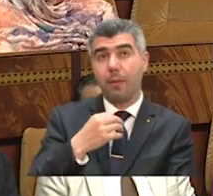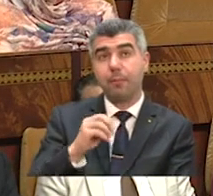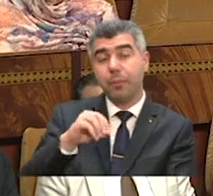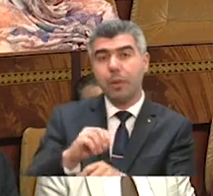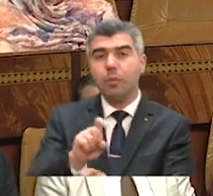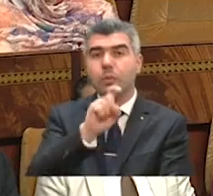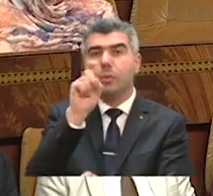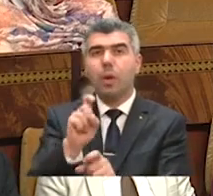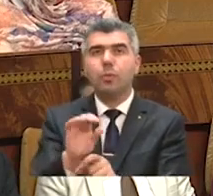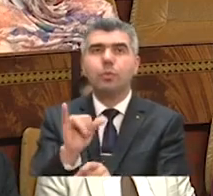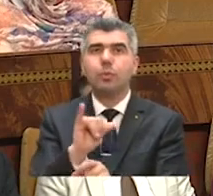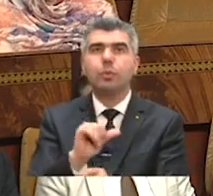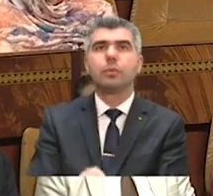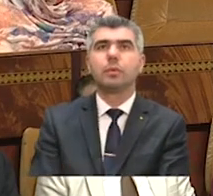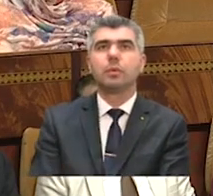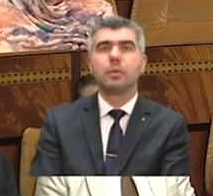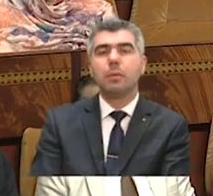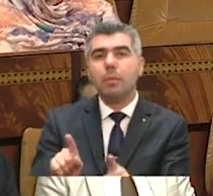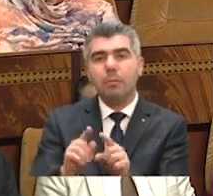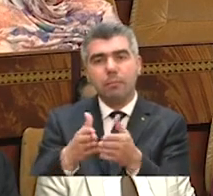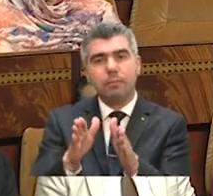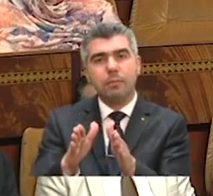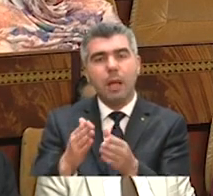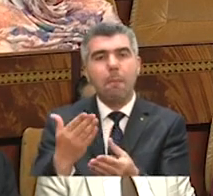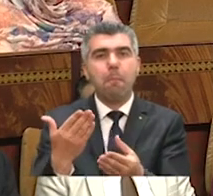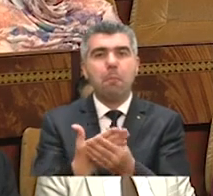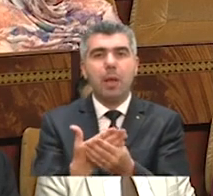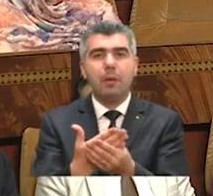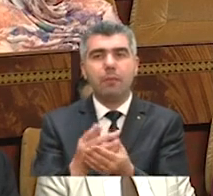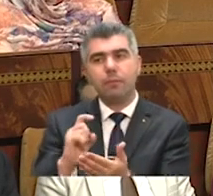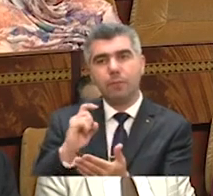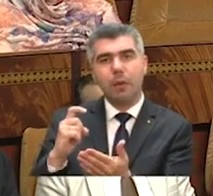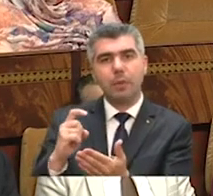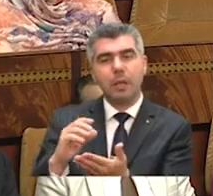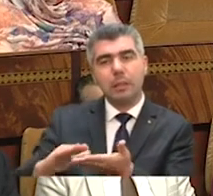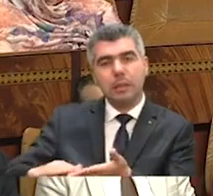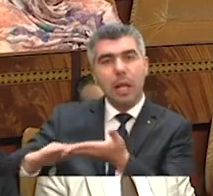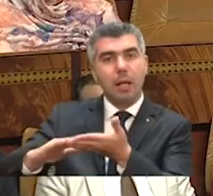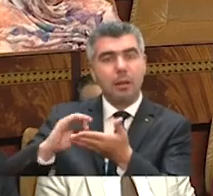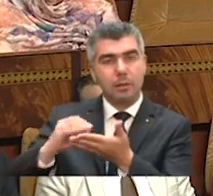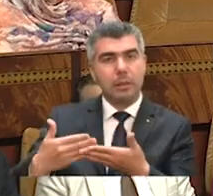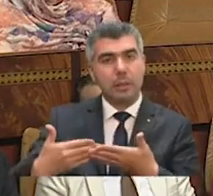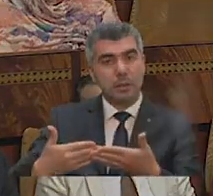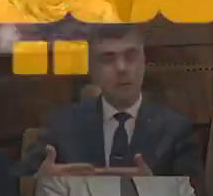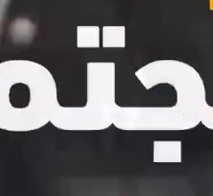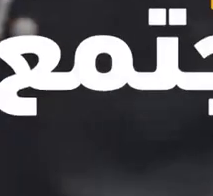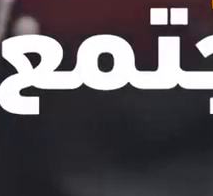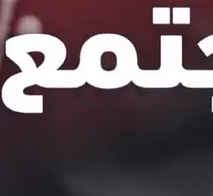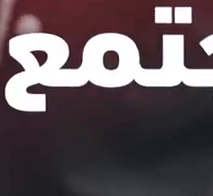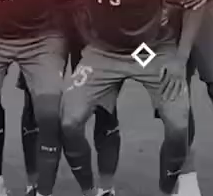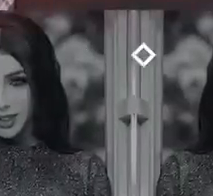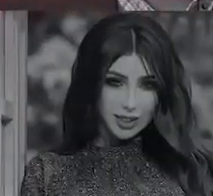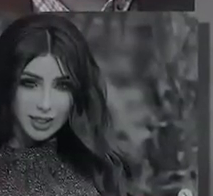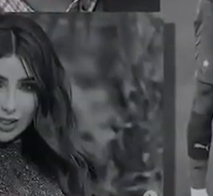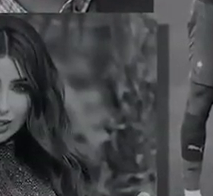نتساءل متى ستفتحون ملف الاجور، لا سيما في هذه المرحله اللي حنا في الوباء والغلاء والكل.